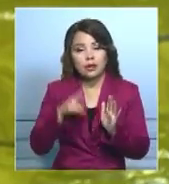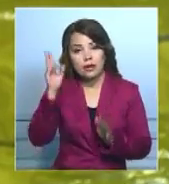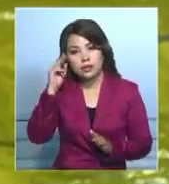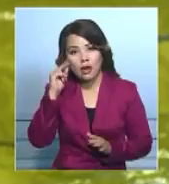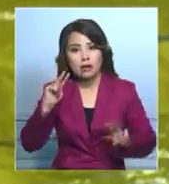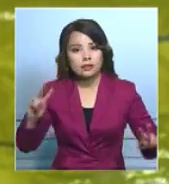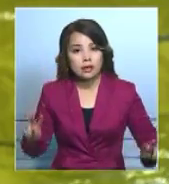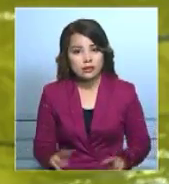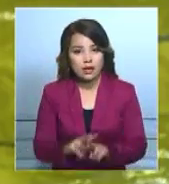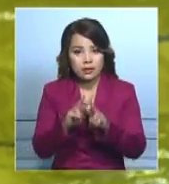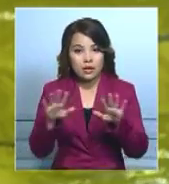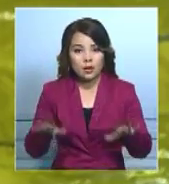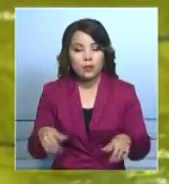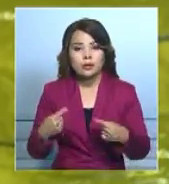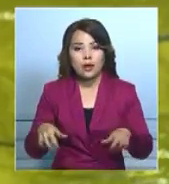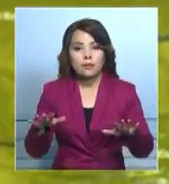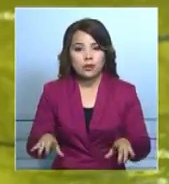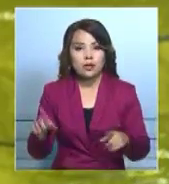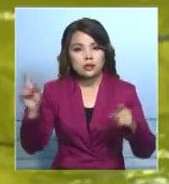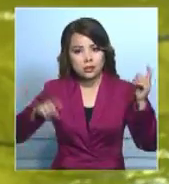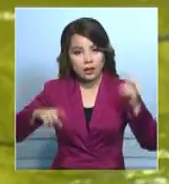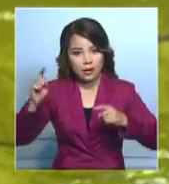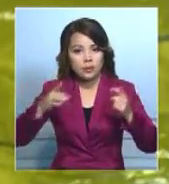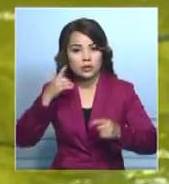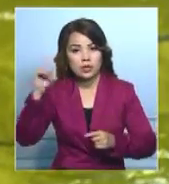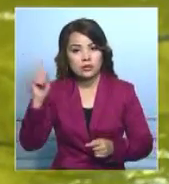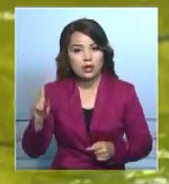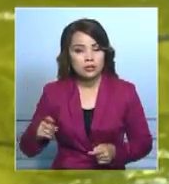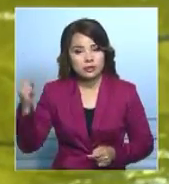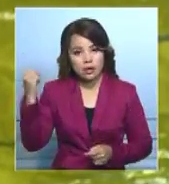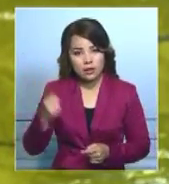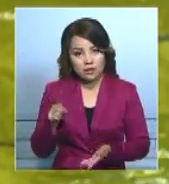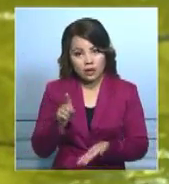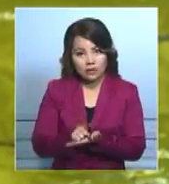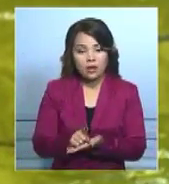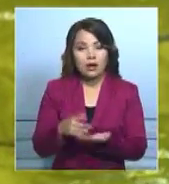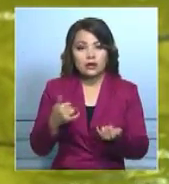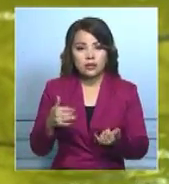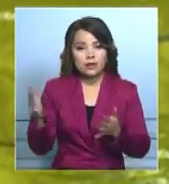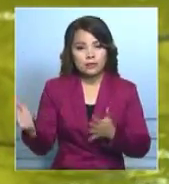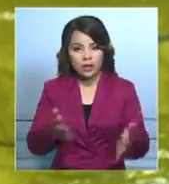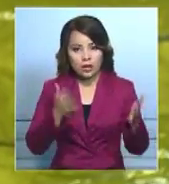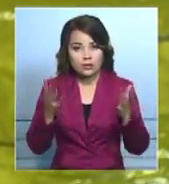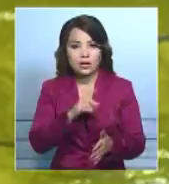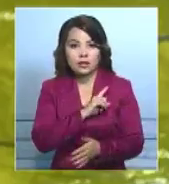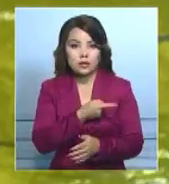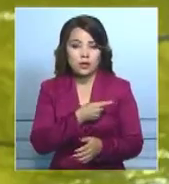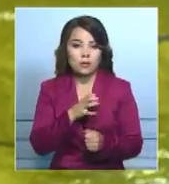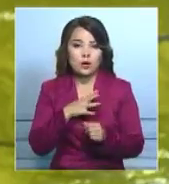күні Астанамызда кей уақытта жаңбыр сақталады, найзағай ойнайды, жел солтүстіктен соғады, желдің күші